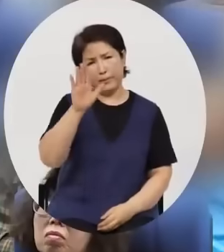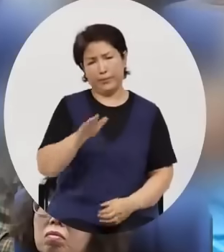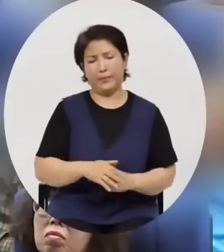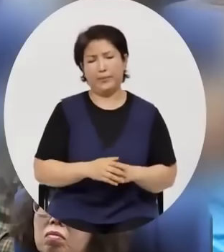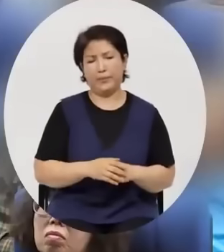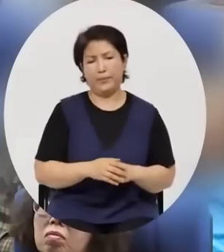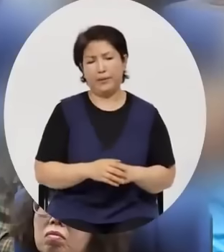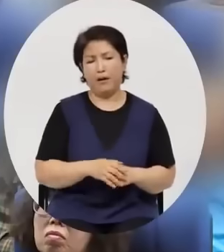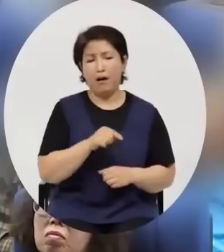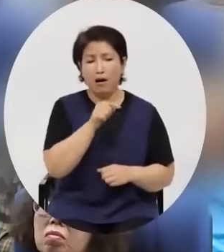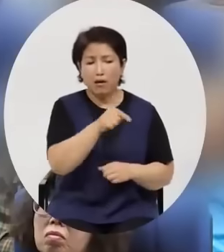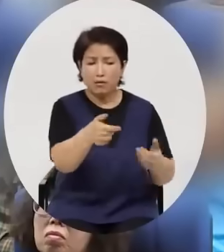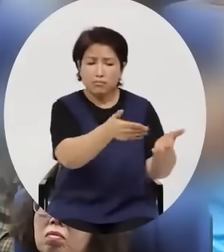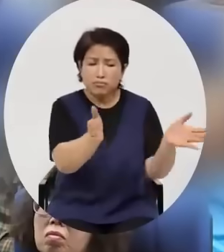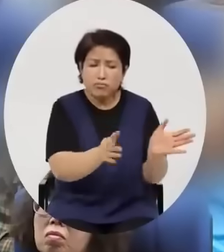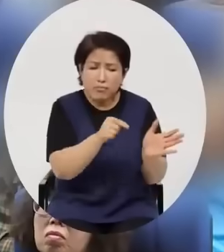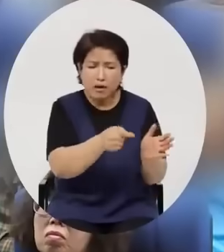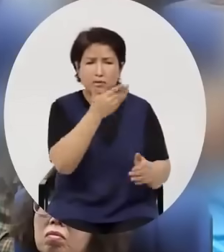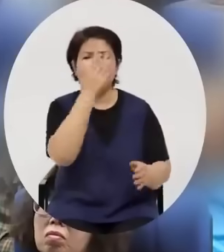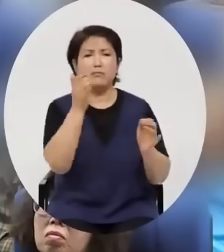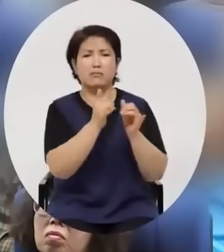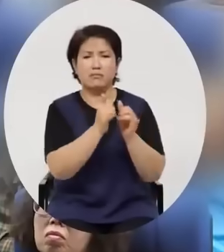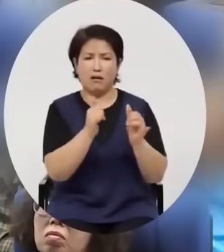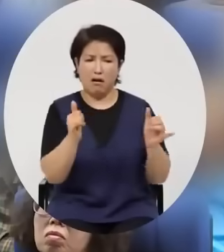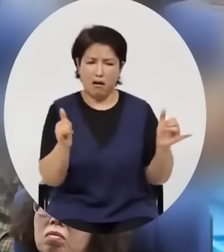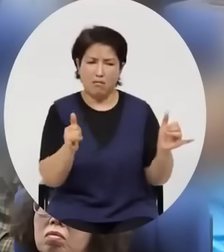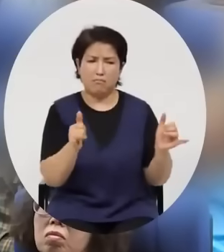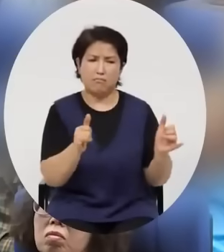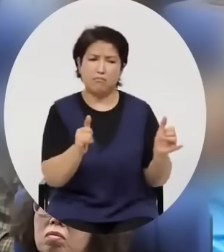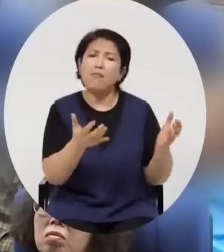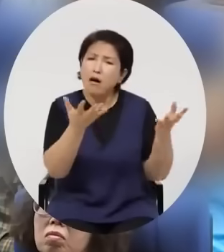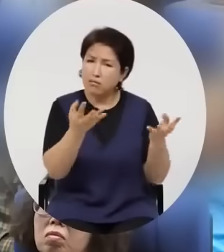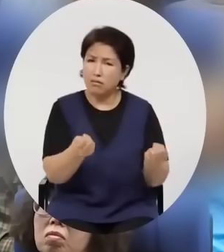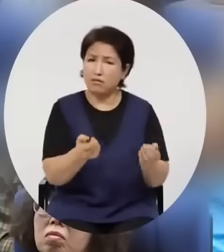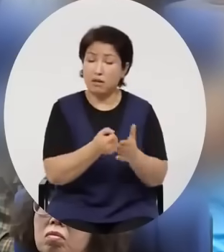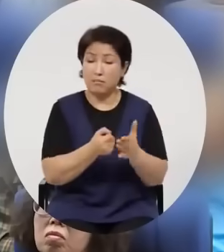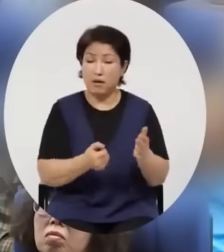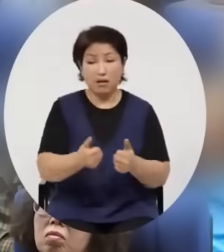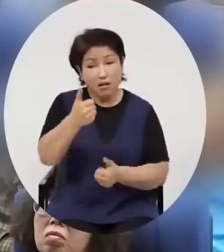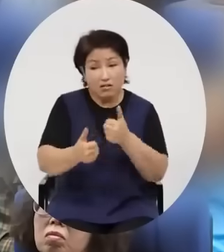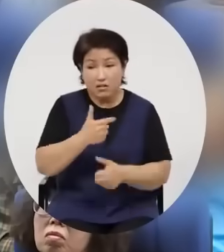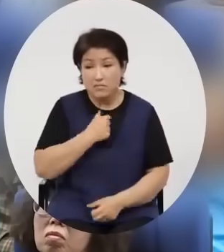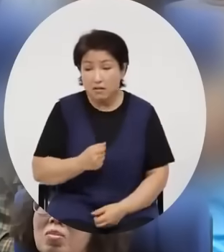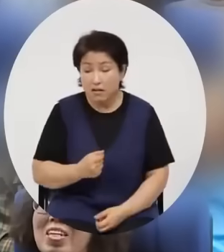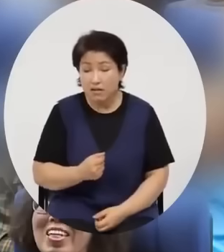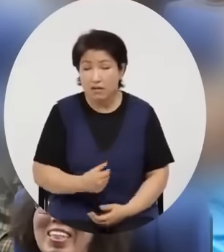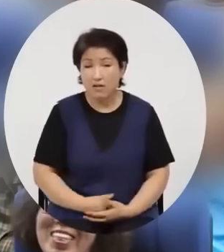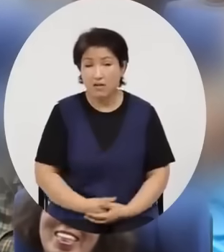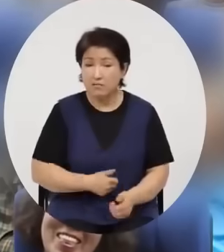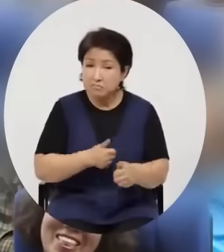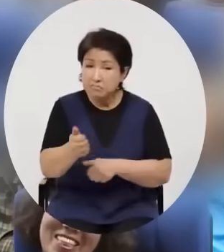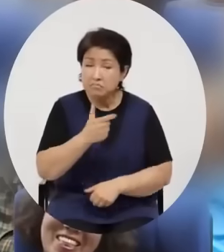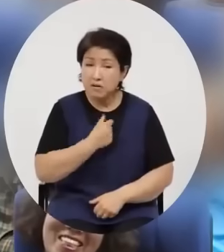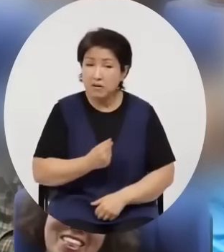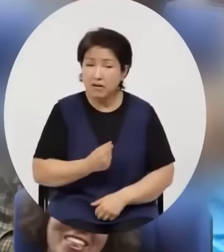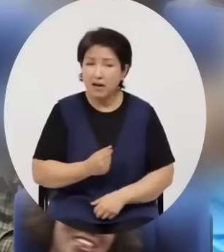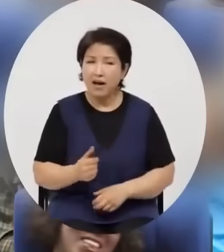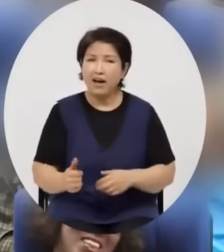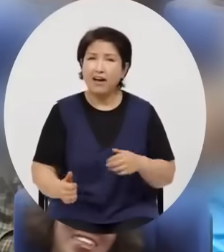넘었고 블로그를 들어가 보니까 젊은 사람들이 많이 하고 있고 네. 그래서. 그래 젊은이하고 경쟁하려고?